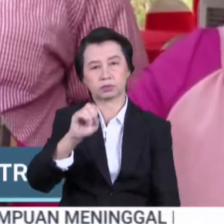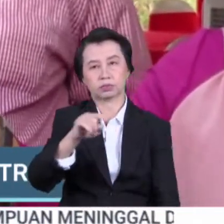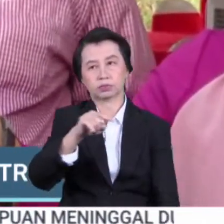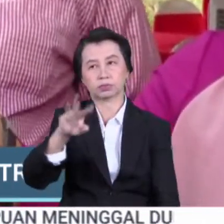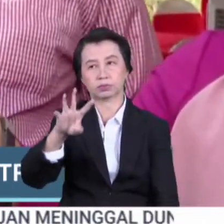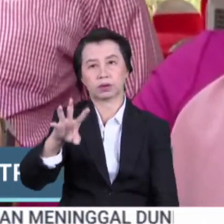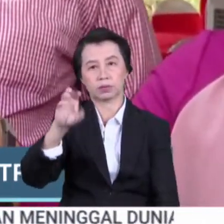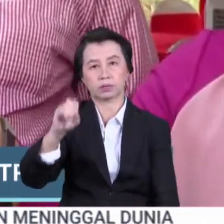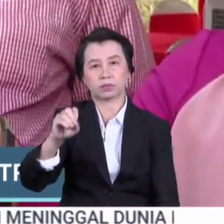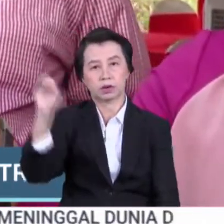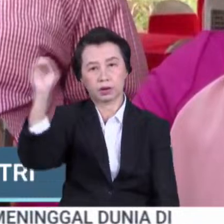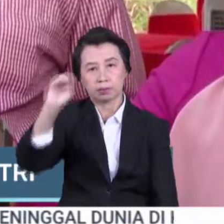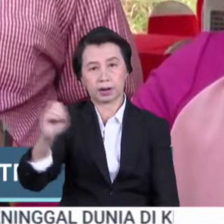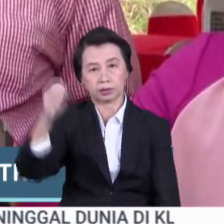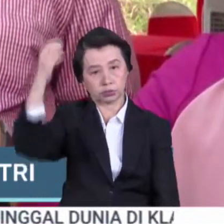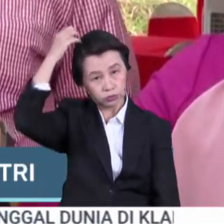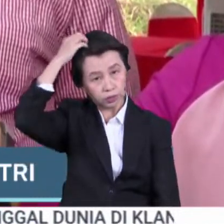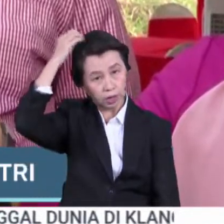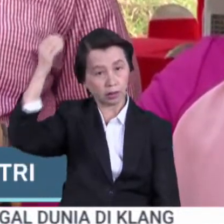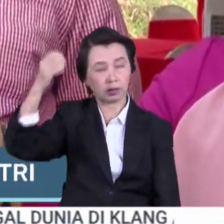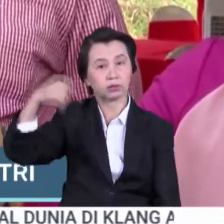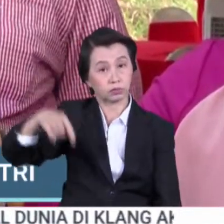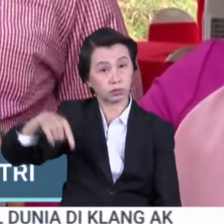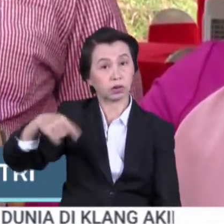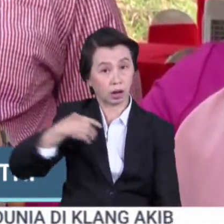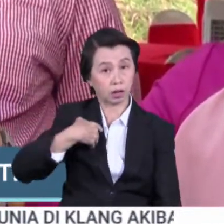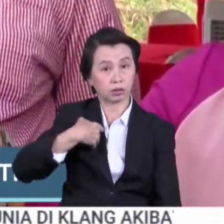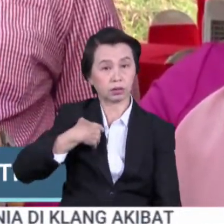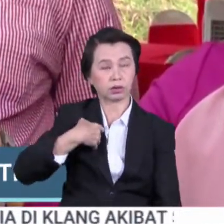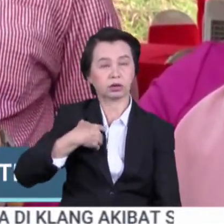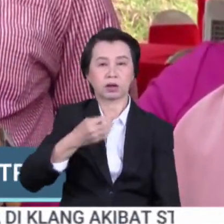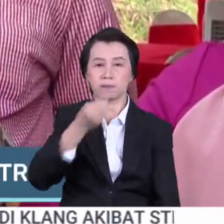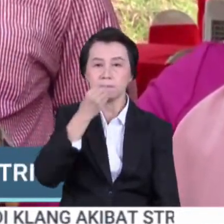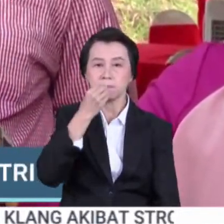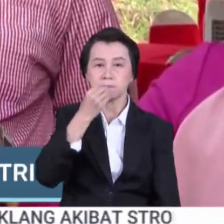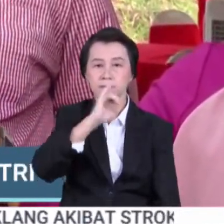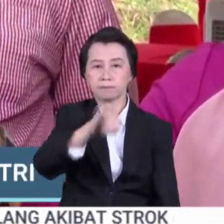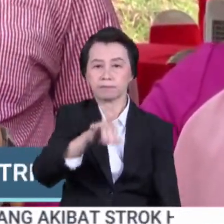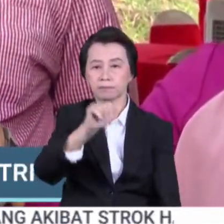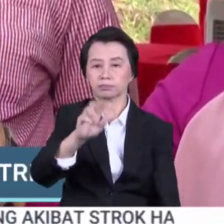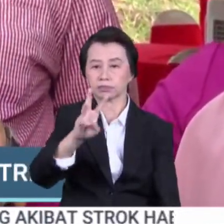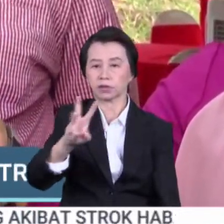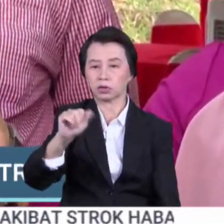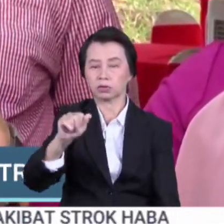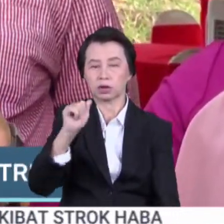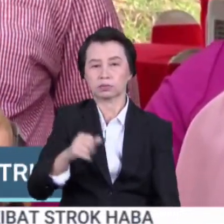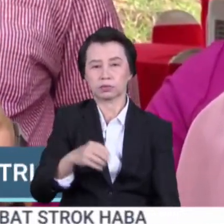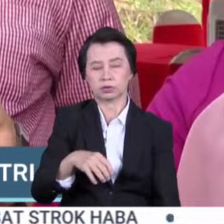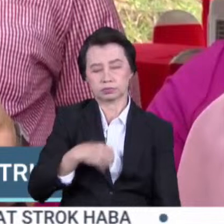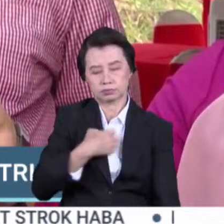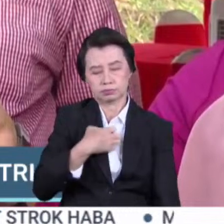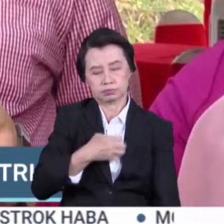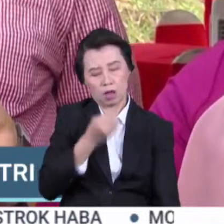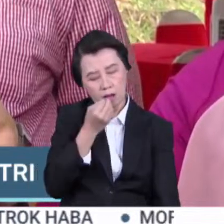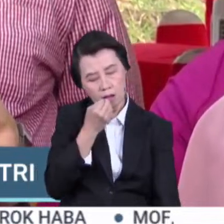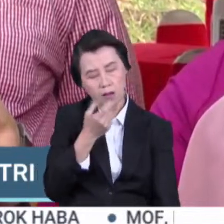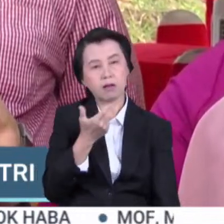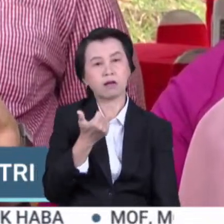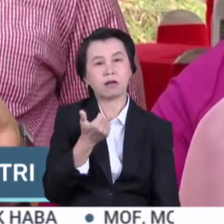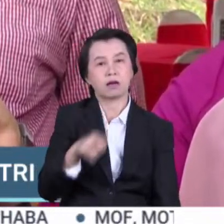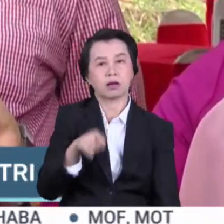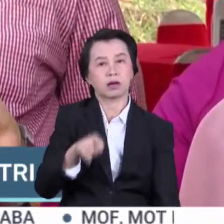di negeri Selangor ini. Dan punten sebagai contoh juga makanan Jawa yang boleh dinikmati, yang saya percaya makanan ini tidak